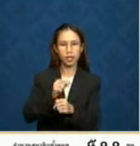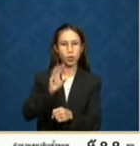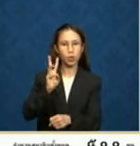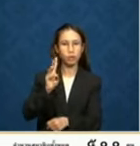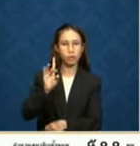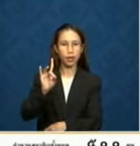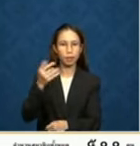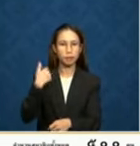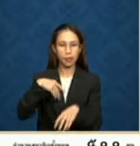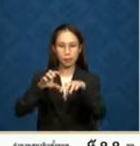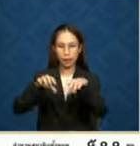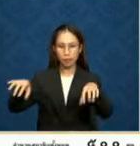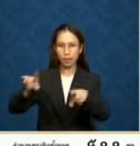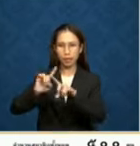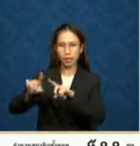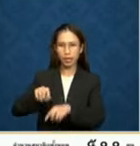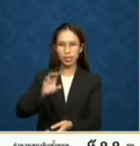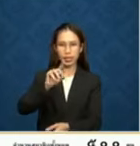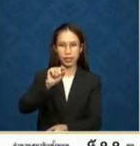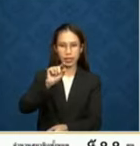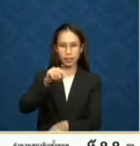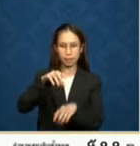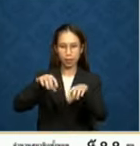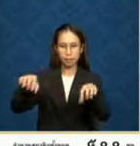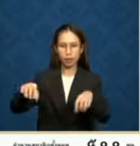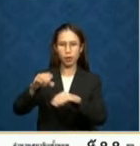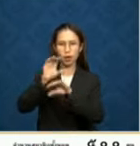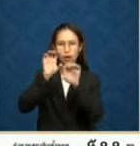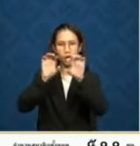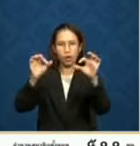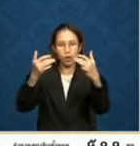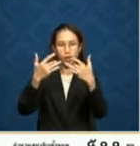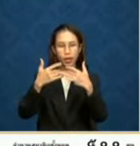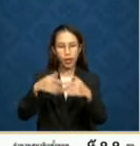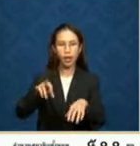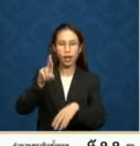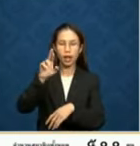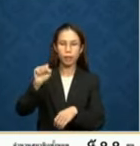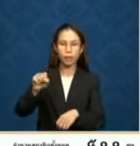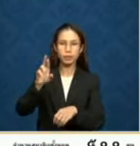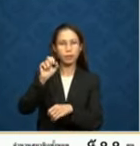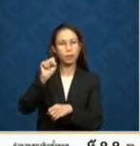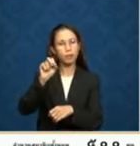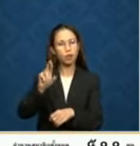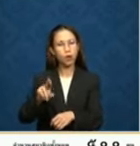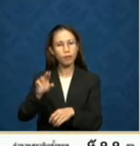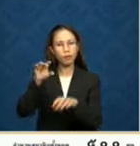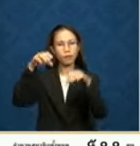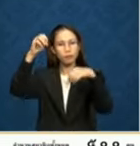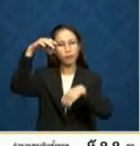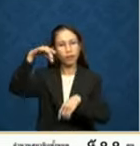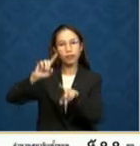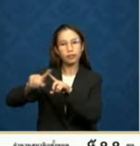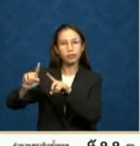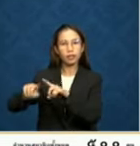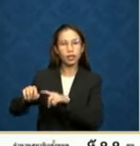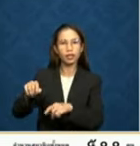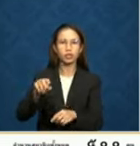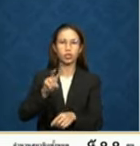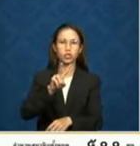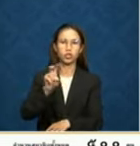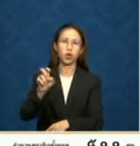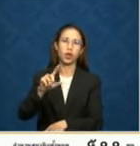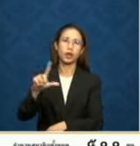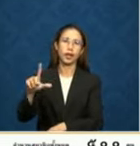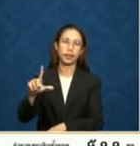านที่ของมบบำรงรกษา Data Centerทั้ค่ารห้ Data Center ระบบสำรองไฟ้าค่าบำรุงรักษาทั่วไป รวมกประมาณ 200